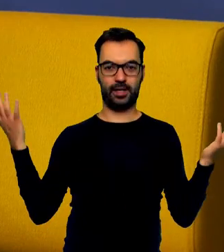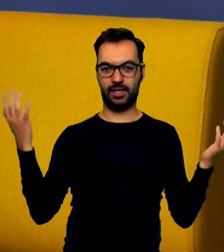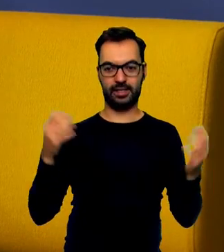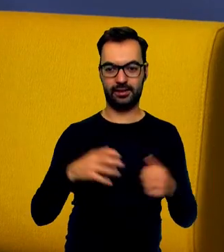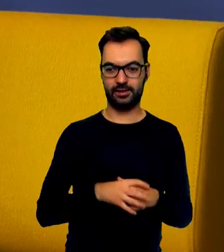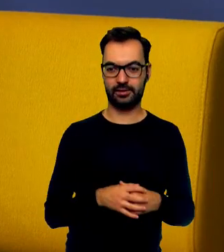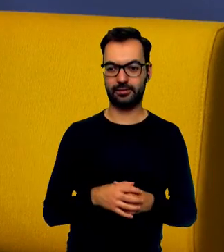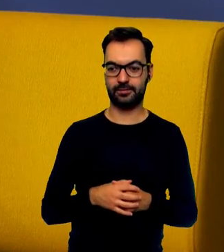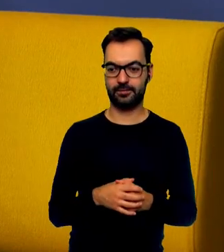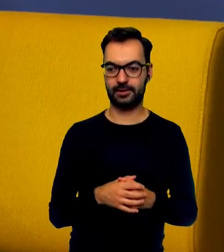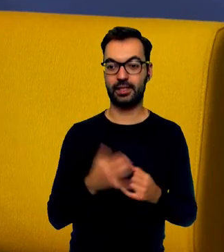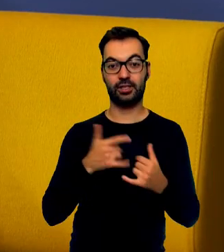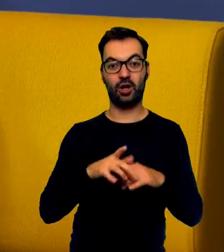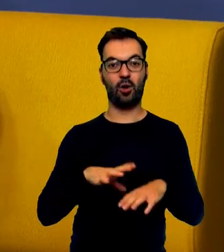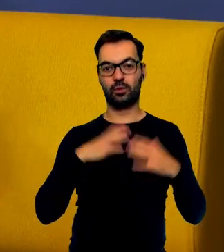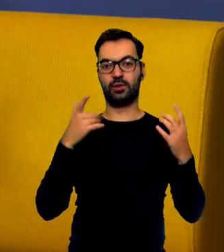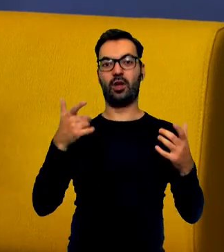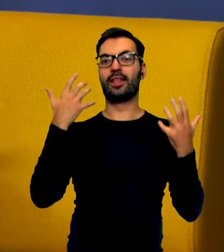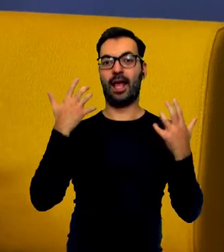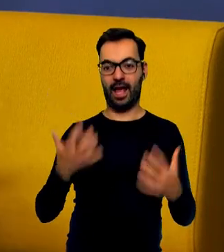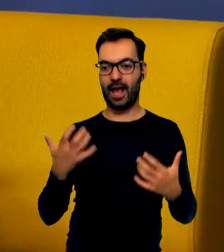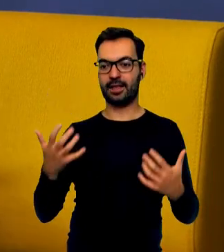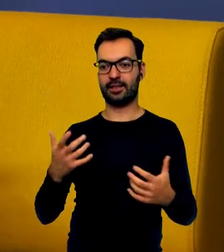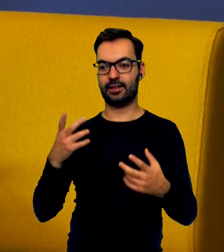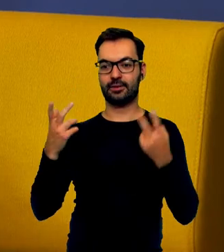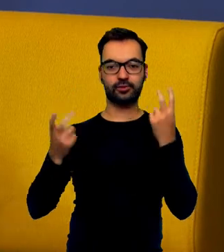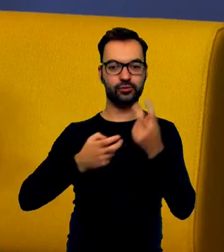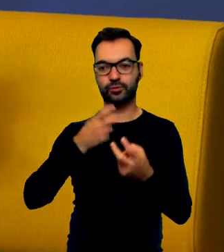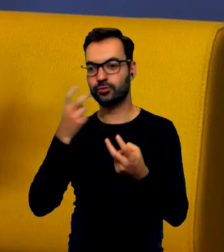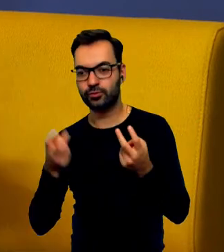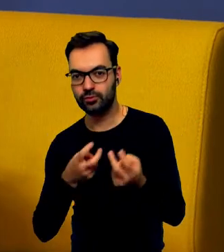oburzenie, no to chętniej sięga